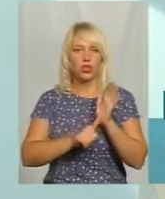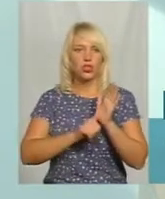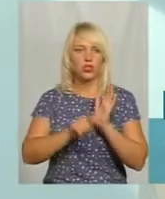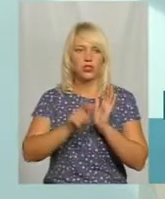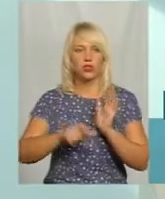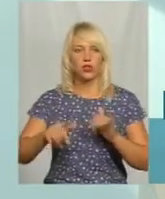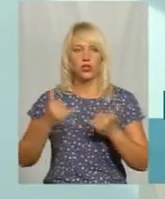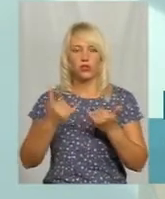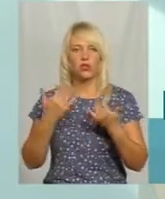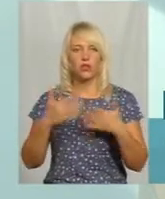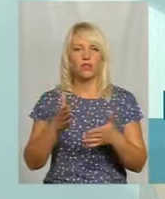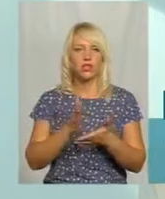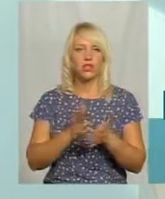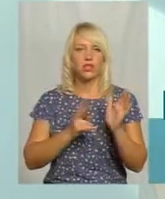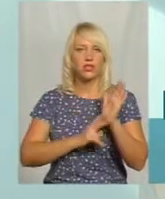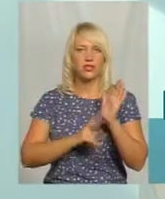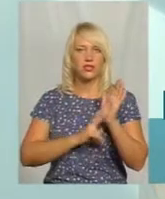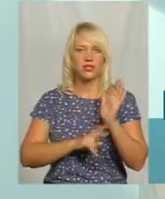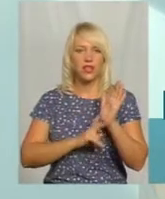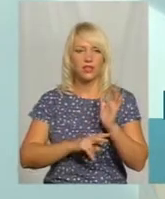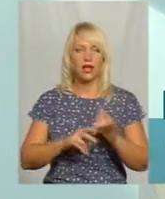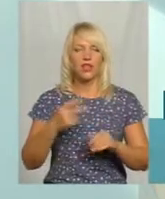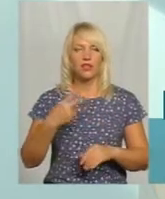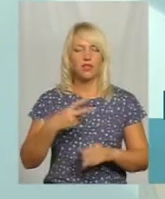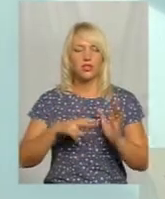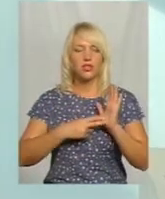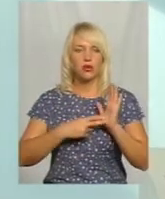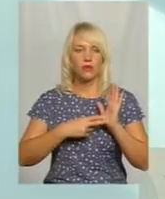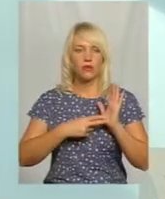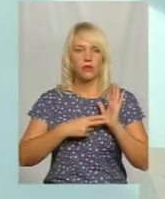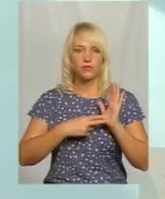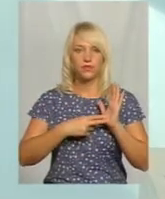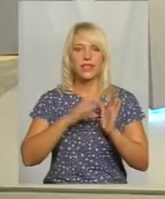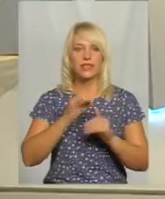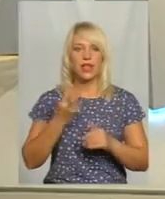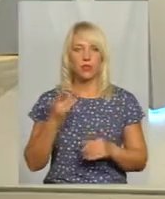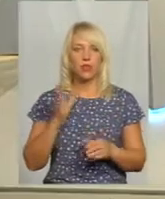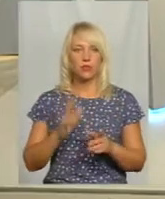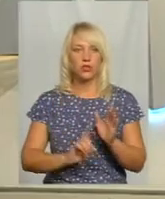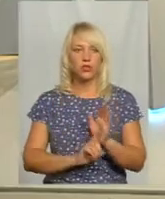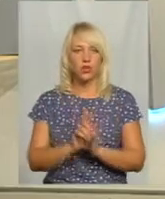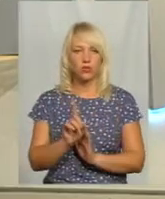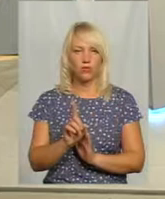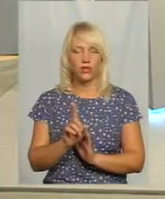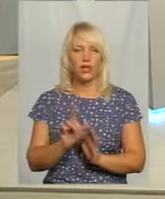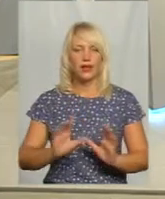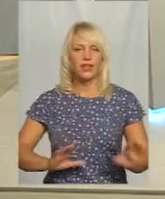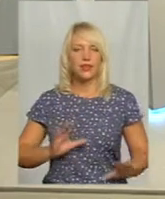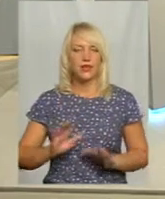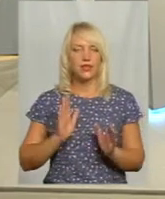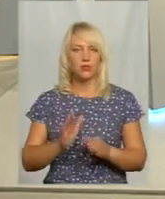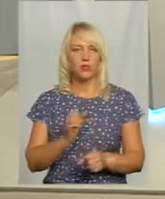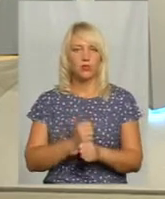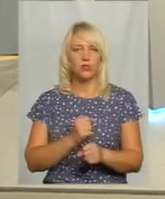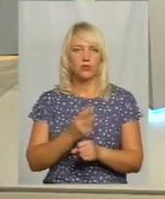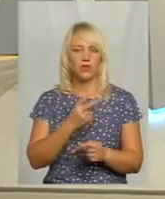На сьогодні вже є майже 70. 27 серпня буде стартувати тренінг, буде працювати